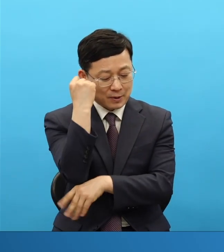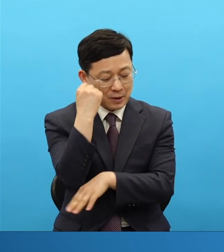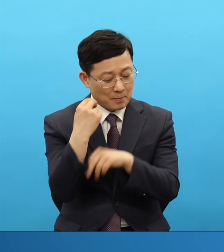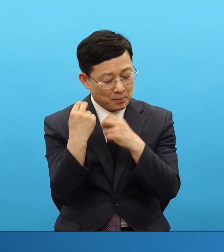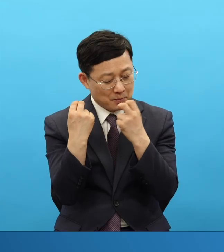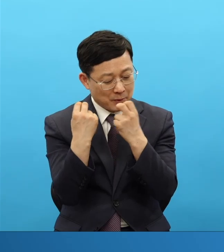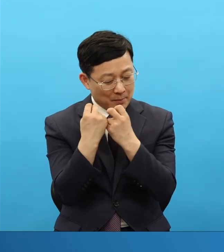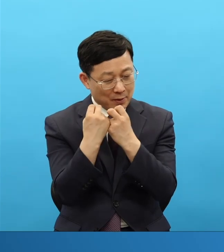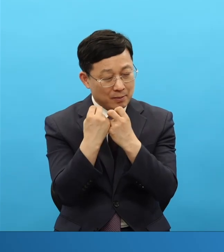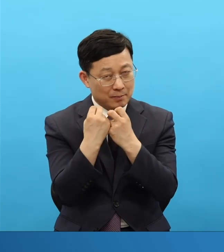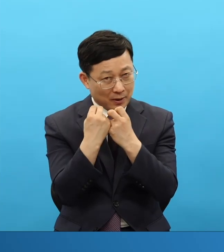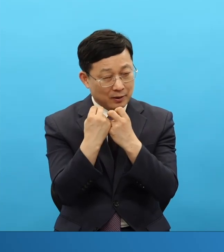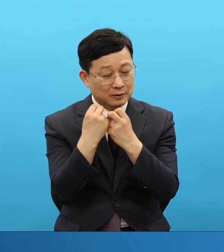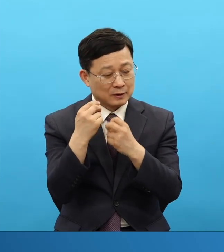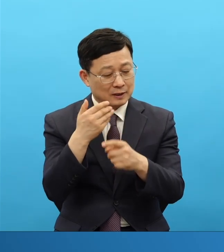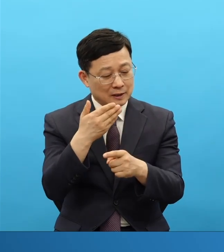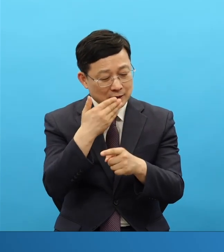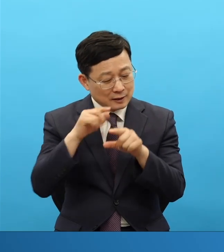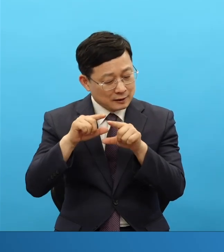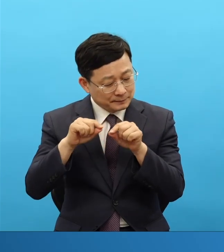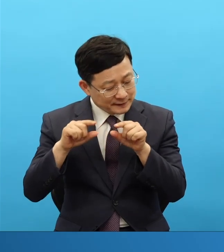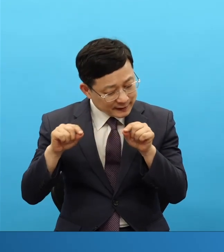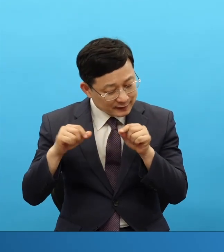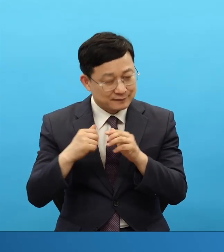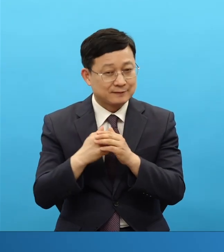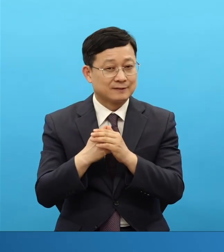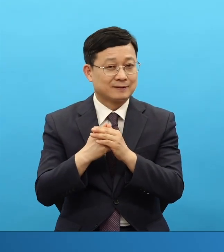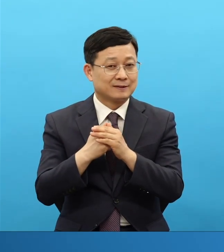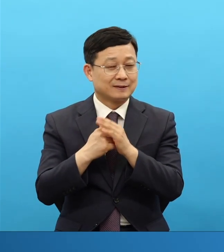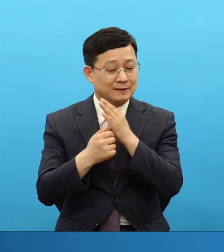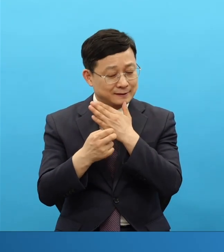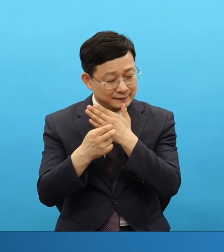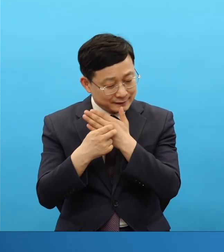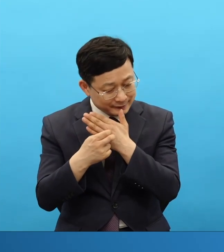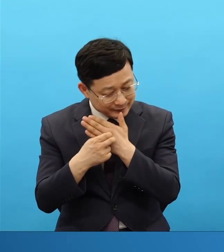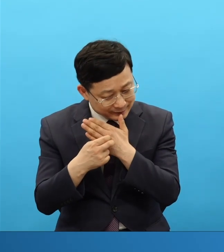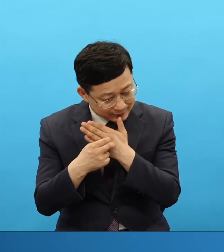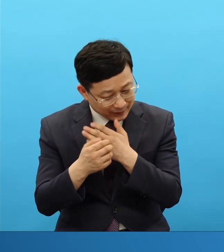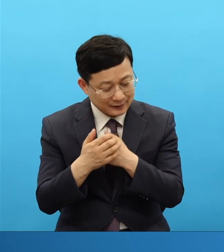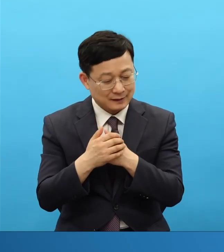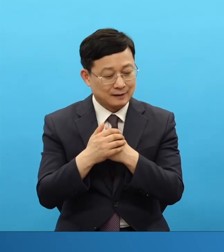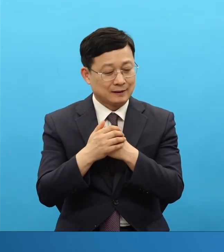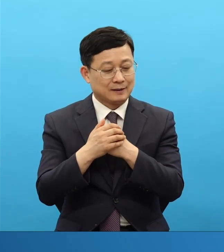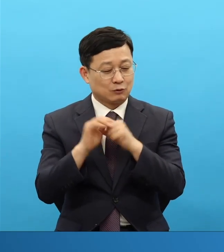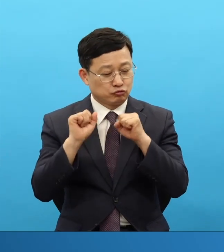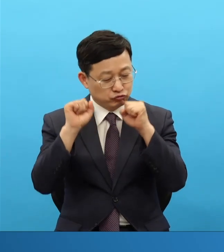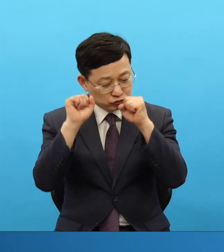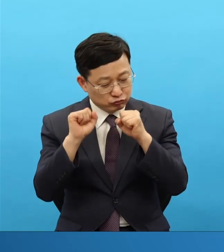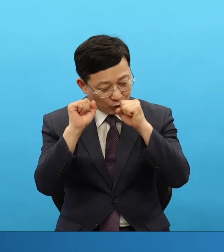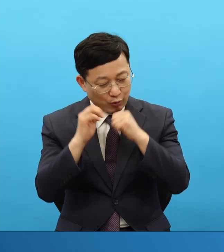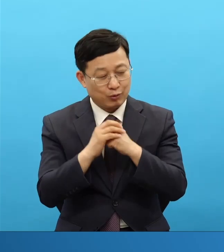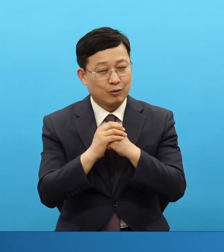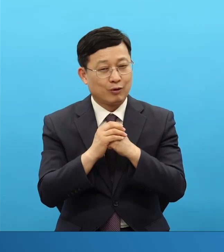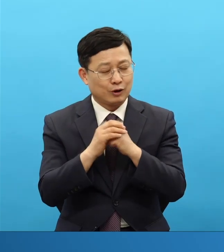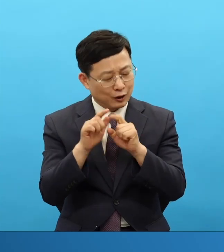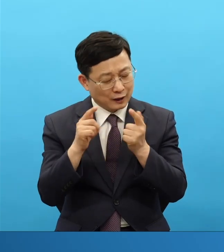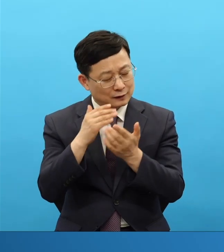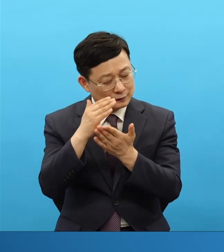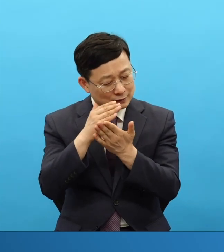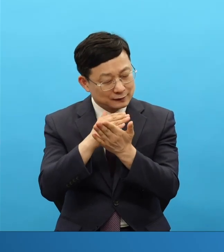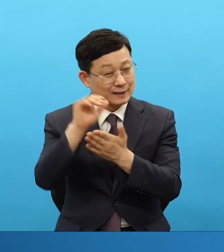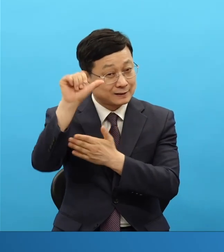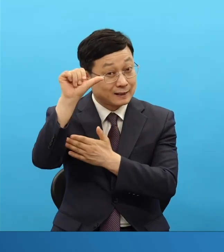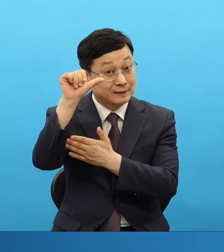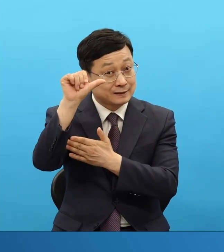can restore my health? 거기에 따른 음식이 뭔지, What's the food that's appropriate for that? 거기에 따른 내가 생활해야 되는 게 뭔지 Then my lifestyle, what must I do for